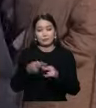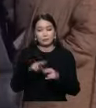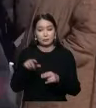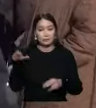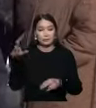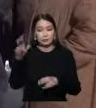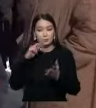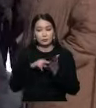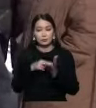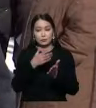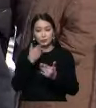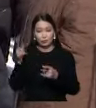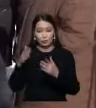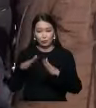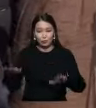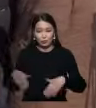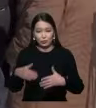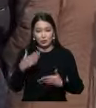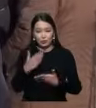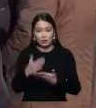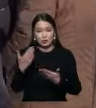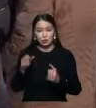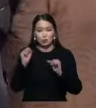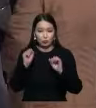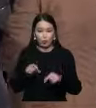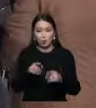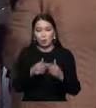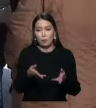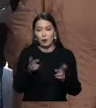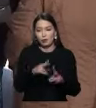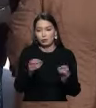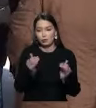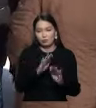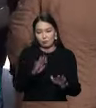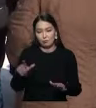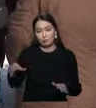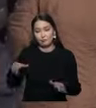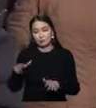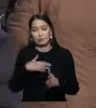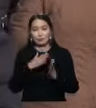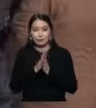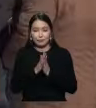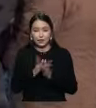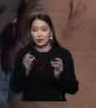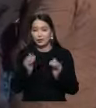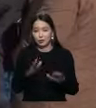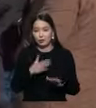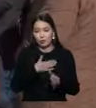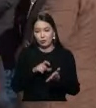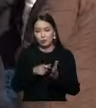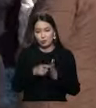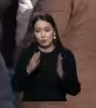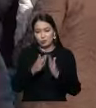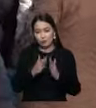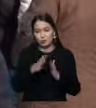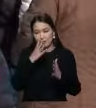пустырь провести, там и домов нет. Просто погнуть один лог и можно выйти на Бакат. Абсолютно не трогай эти дома. Мы просим не трогать нас и отбирать у нас наши насиженные